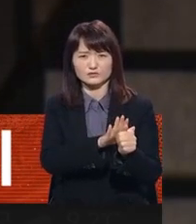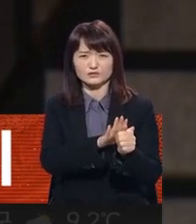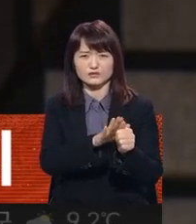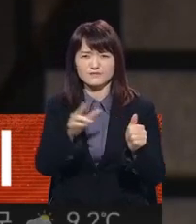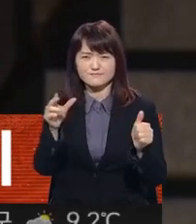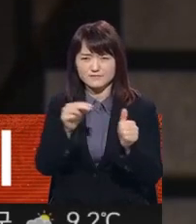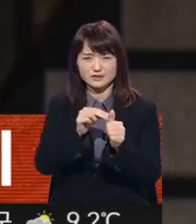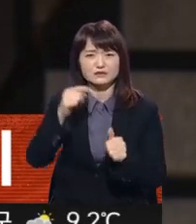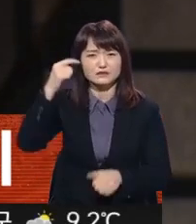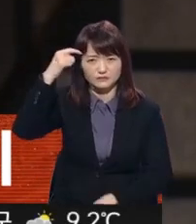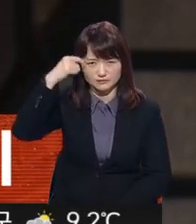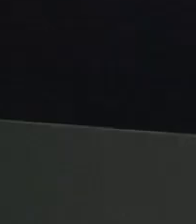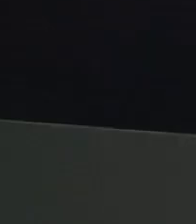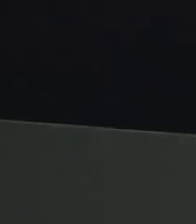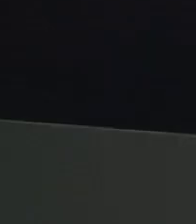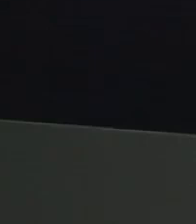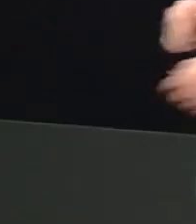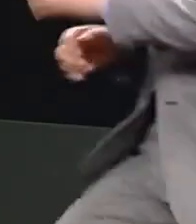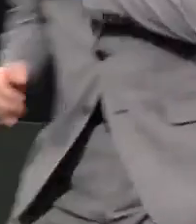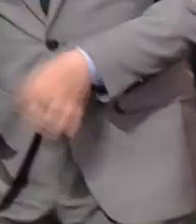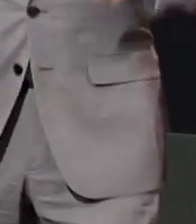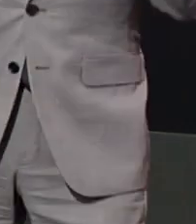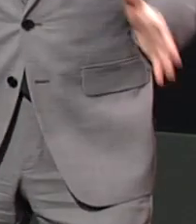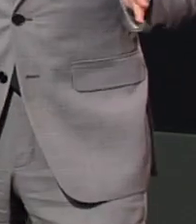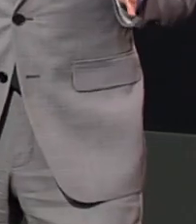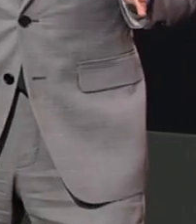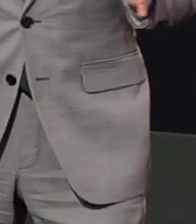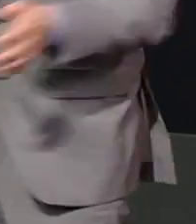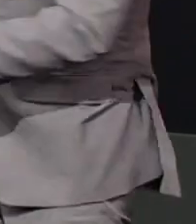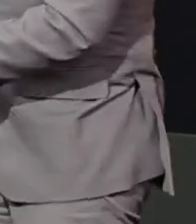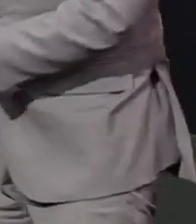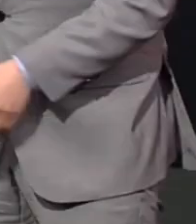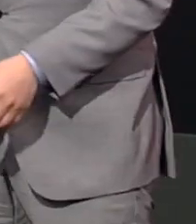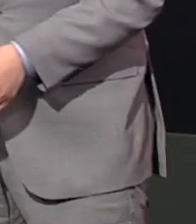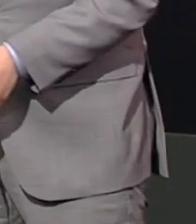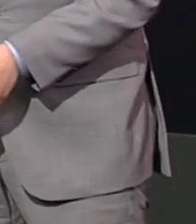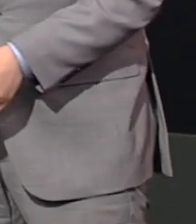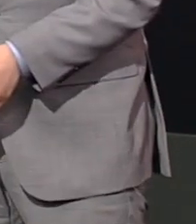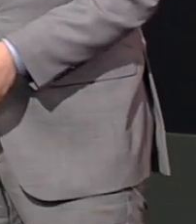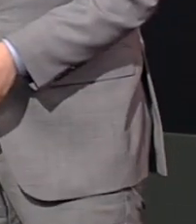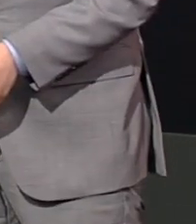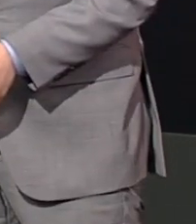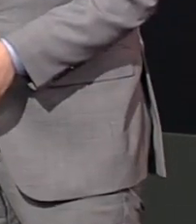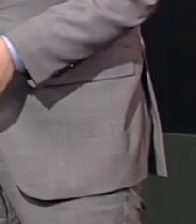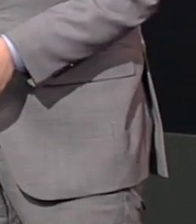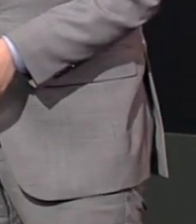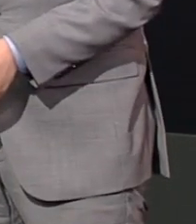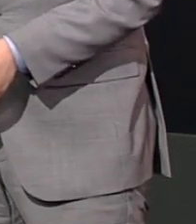매우 높은 것으로 보입니다. 아직 안 끝났습니다. 이거 눌러주세요.